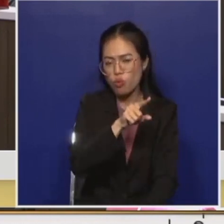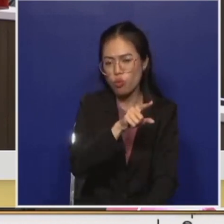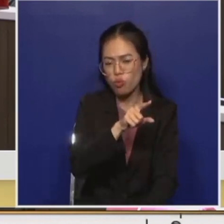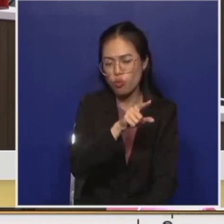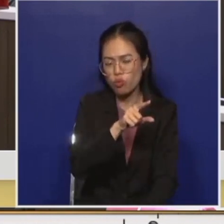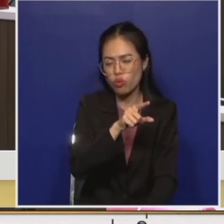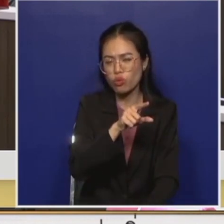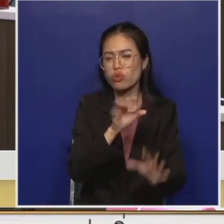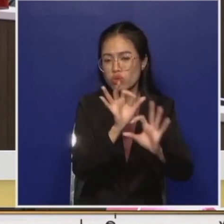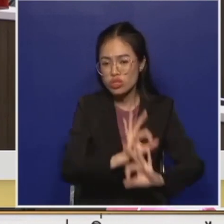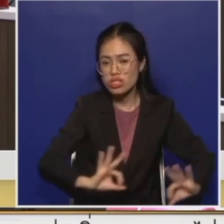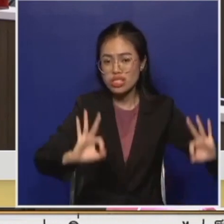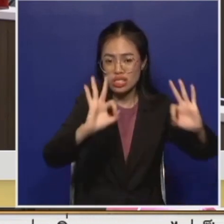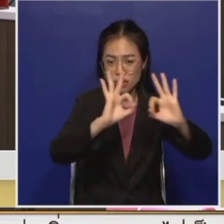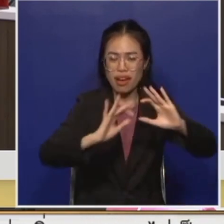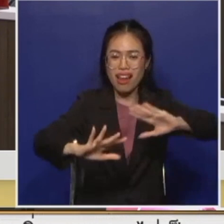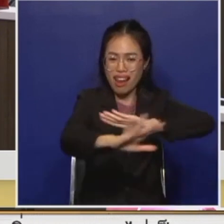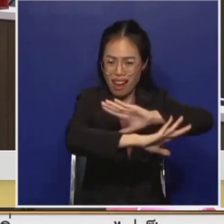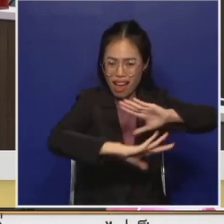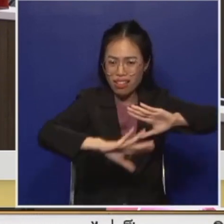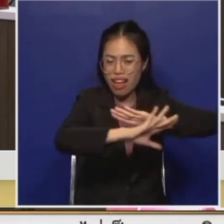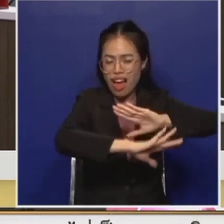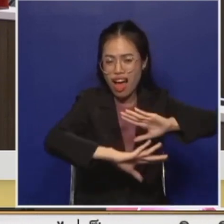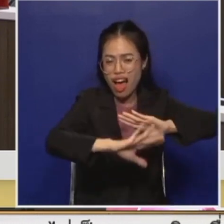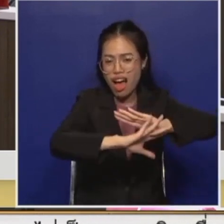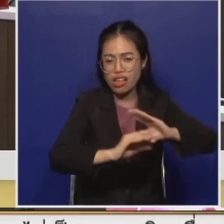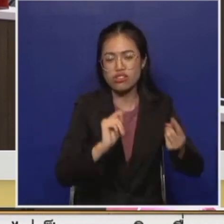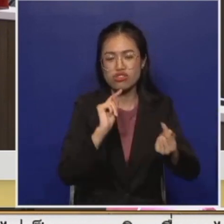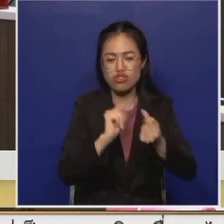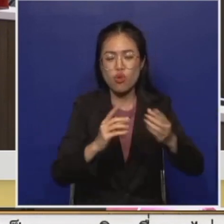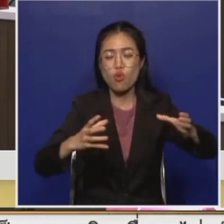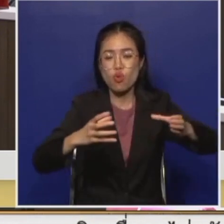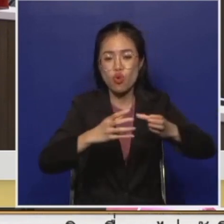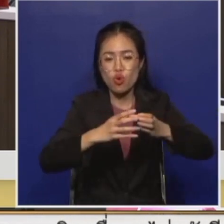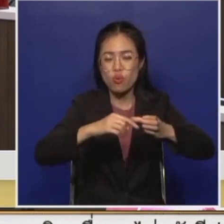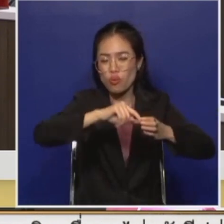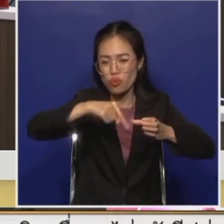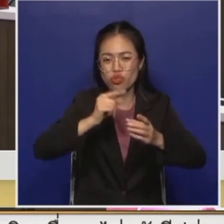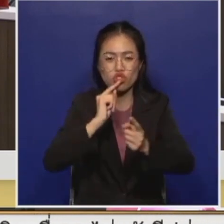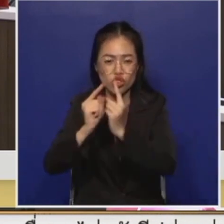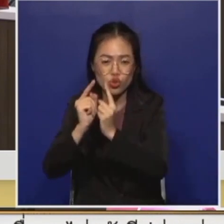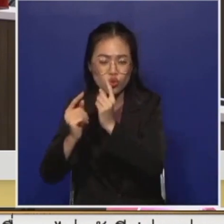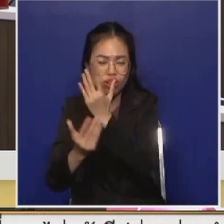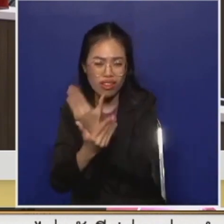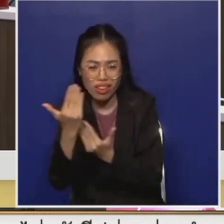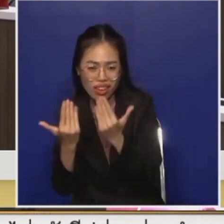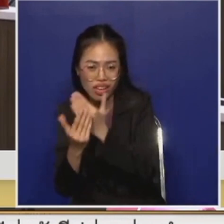มุมทสำคทสุคือหักฐานมัดแ่นคัณะเจรจาที่ทำหนาที่เรื่องนี้